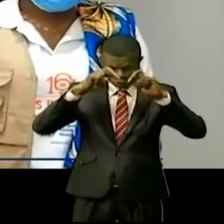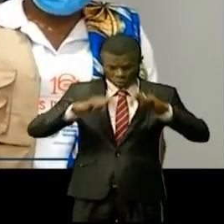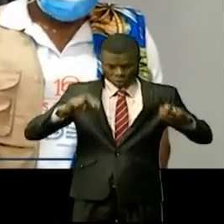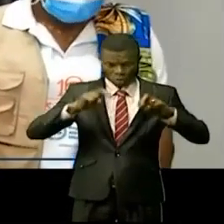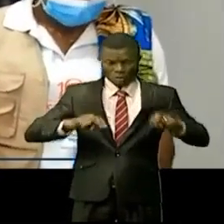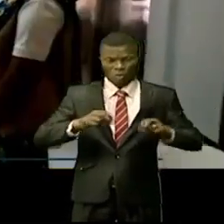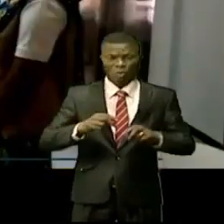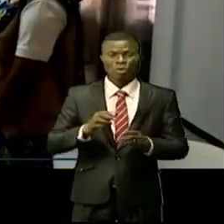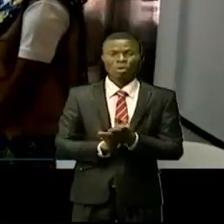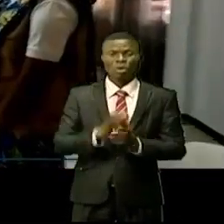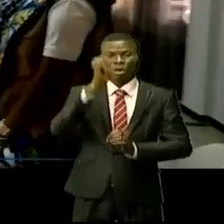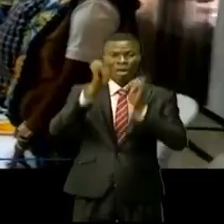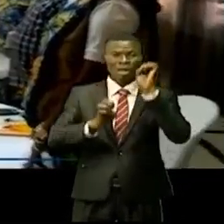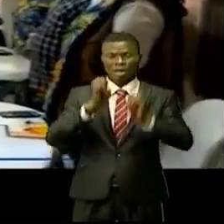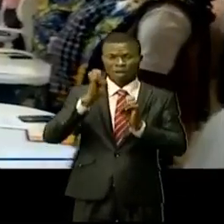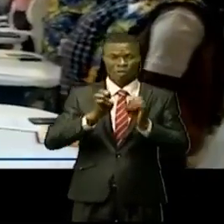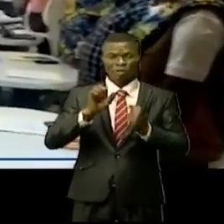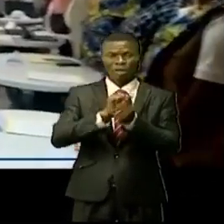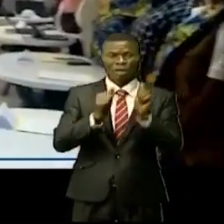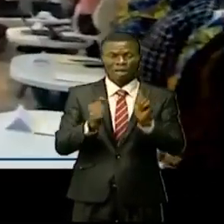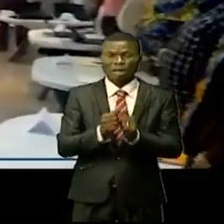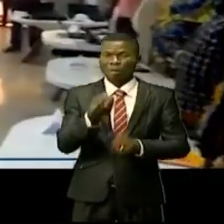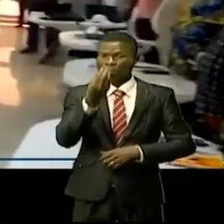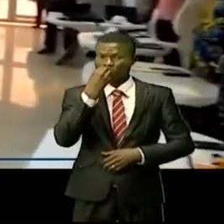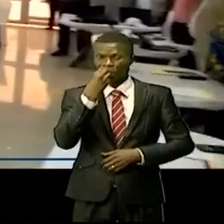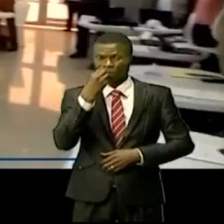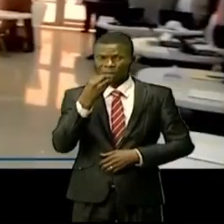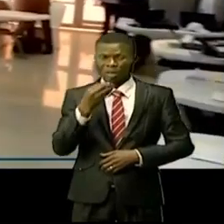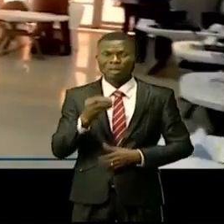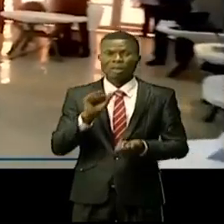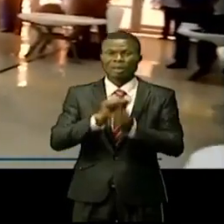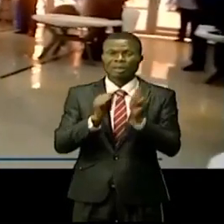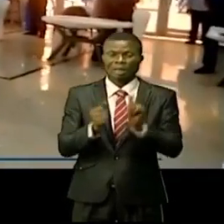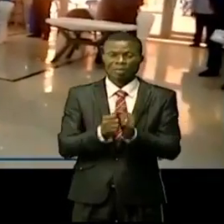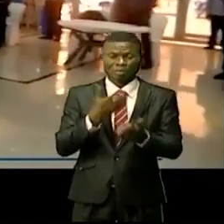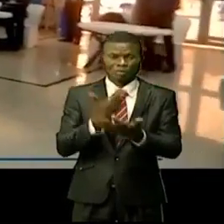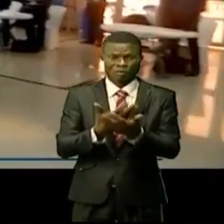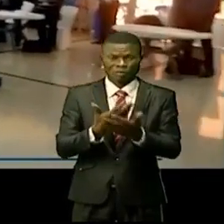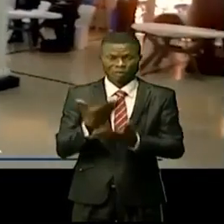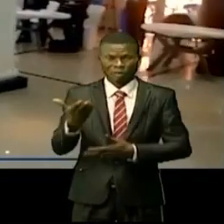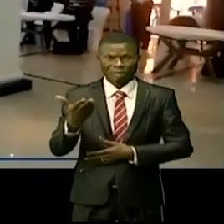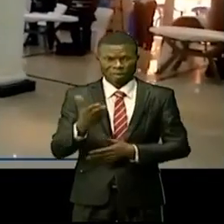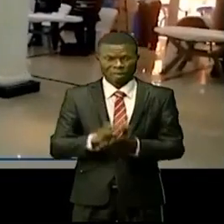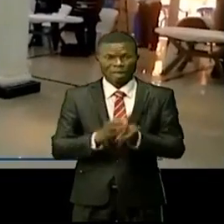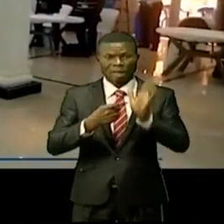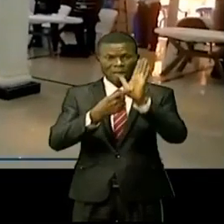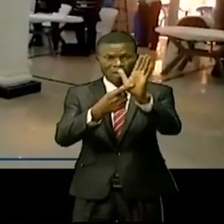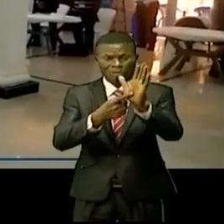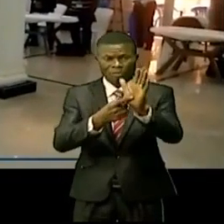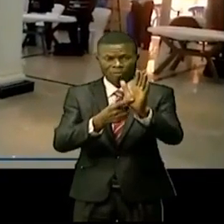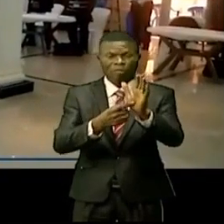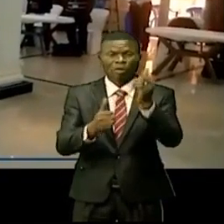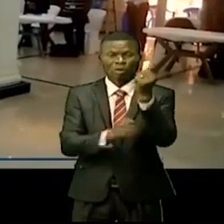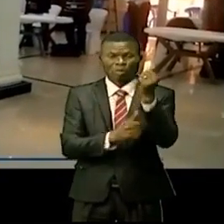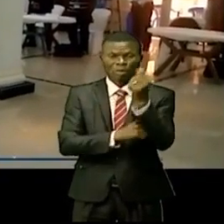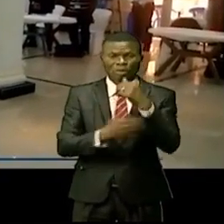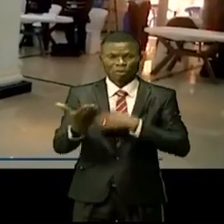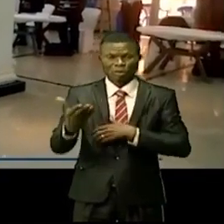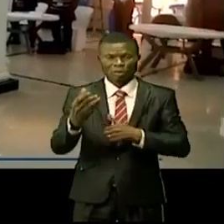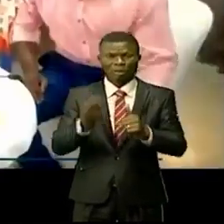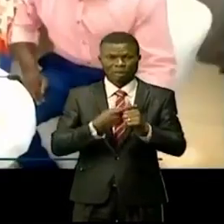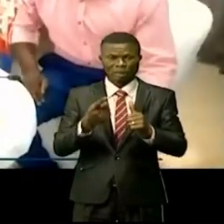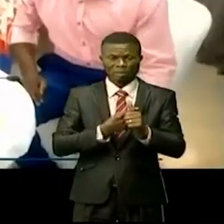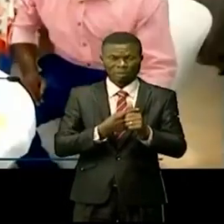marge d'évaluation approfondie de la situation alimentaire dans les zones en situation d'urgence ont été présentés aux participants. Il s'agit